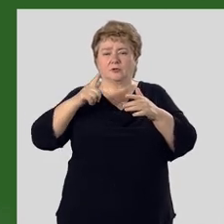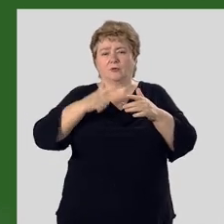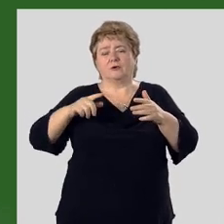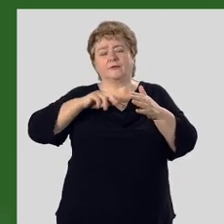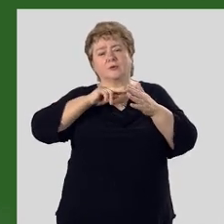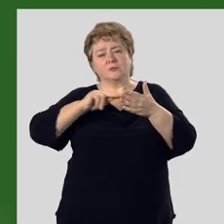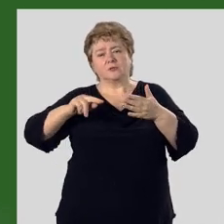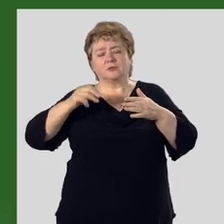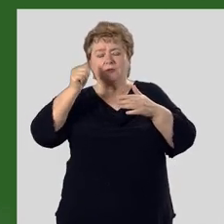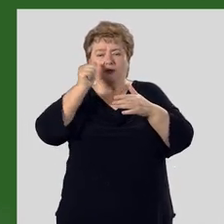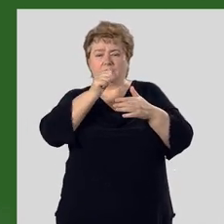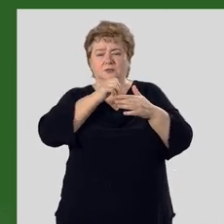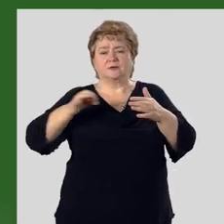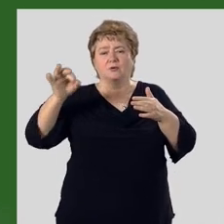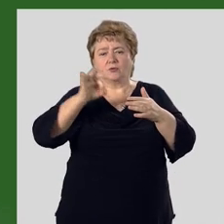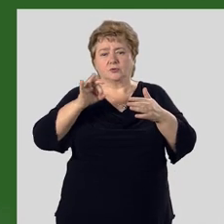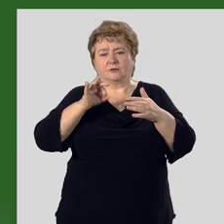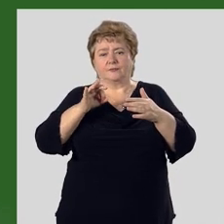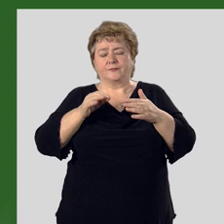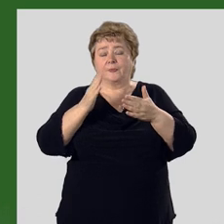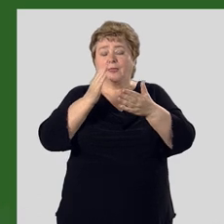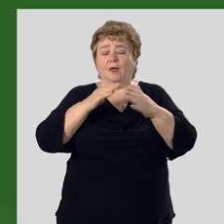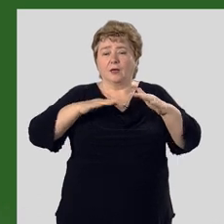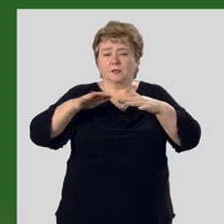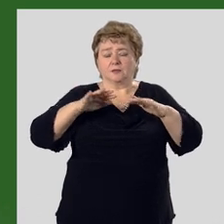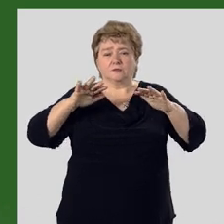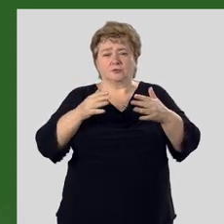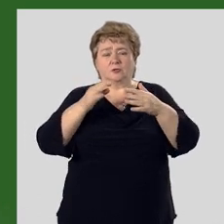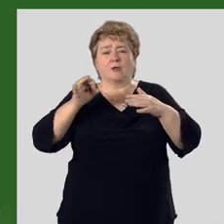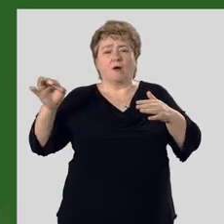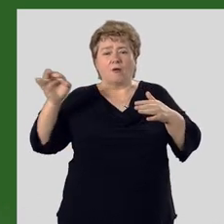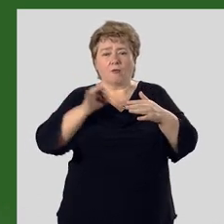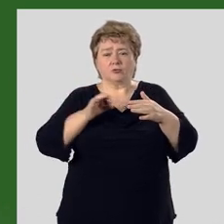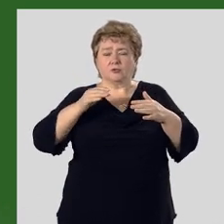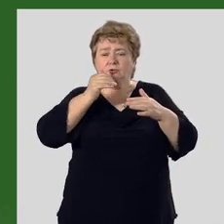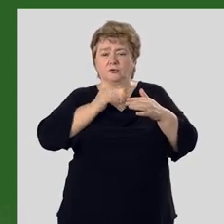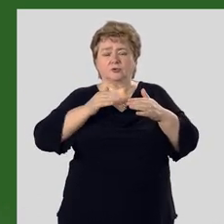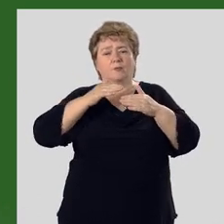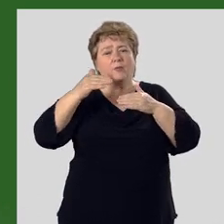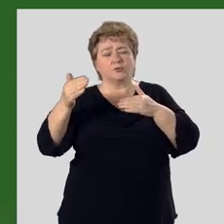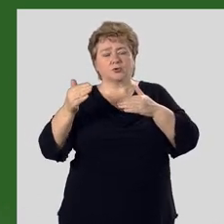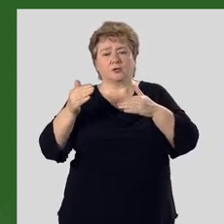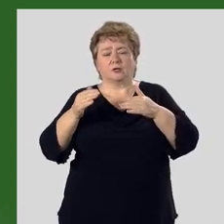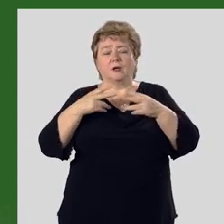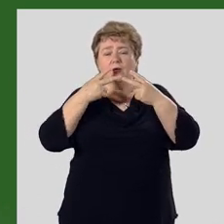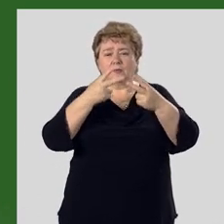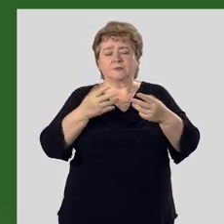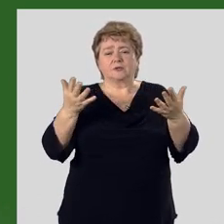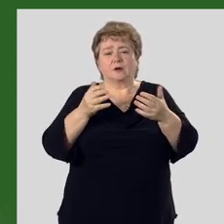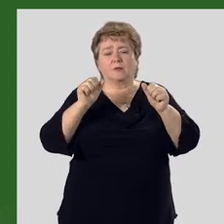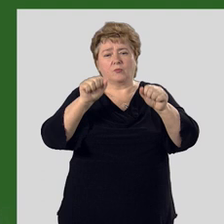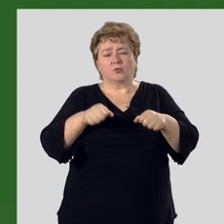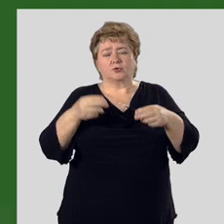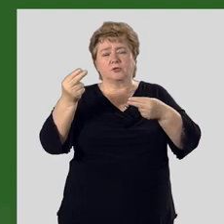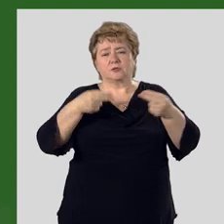и писателя «Таинственный остров». Действие происходит на острове в южном полушарии. Посмотрите, как